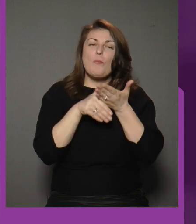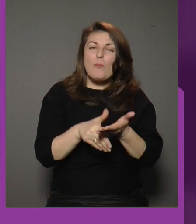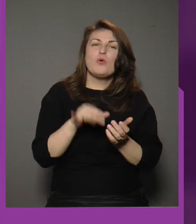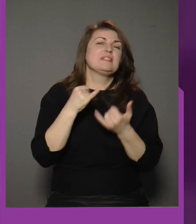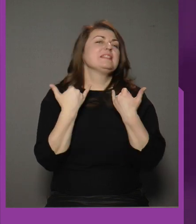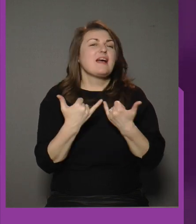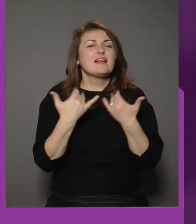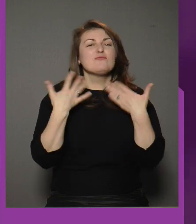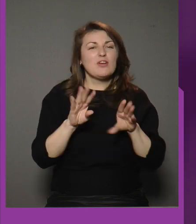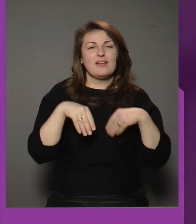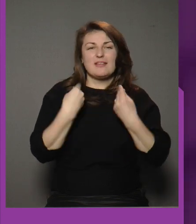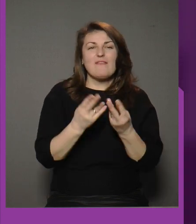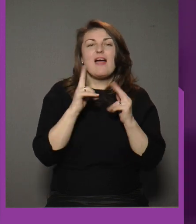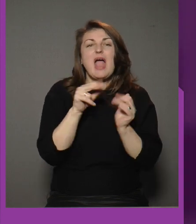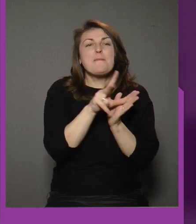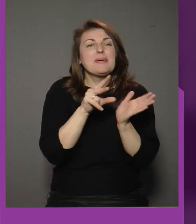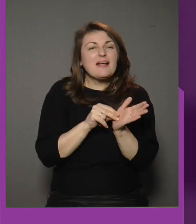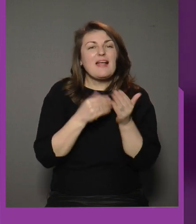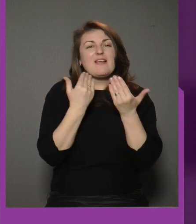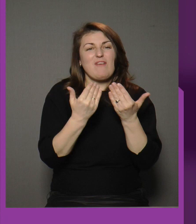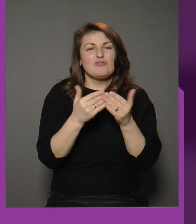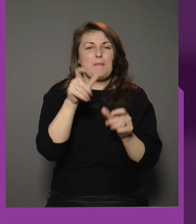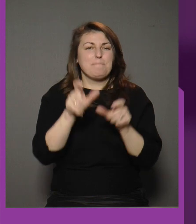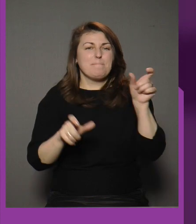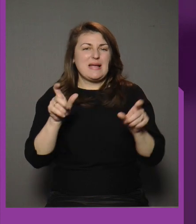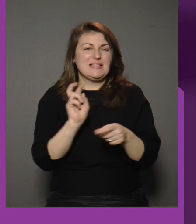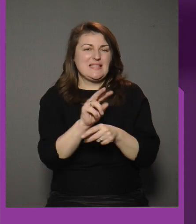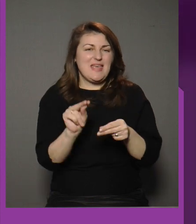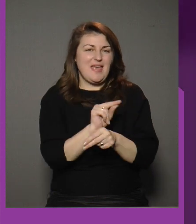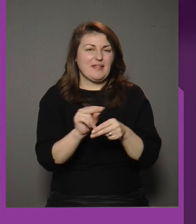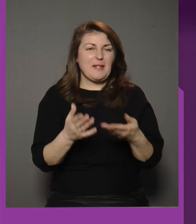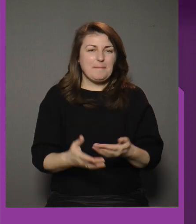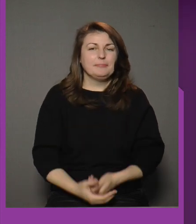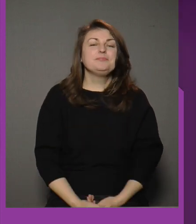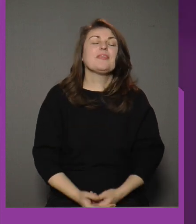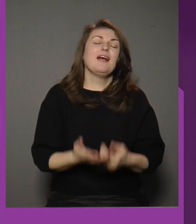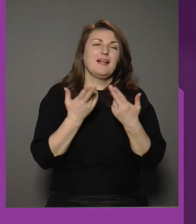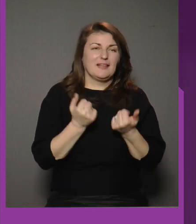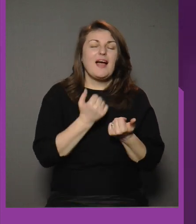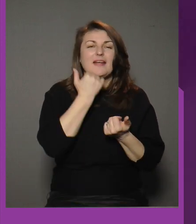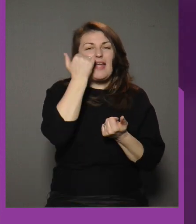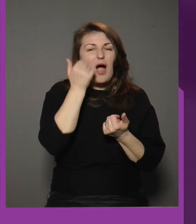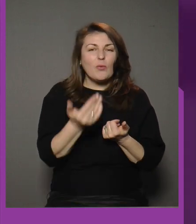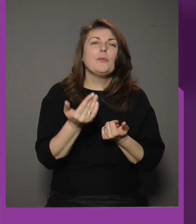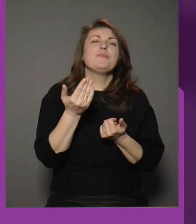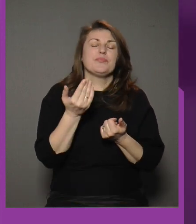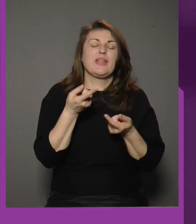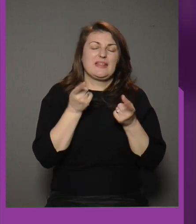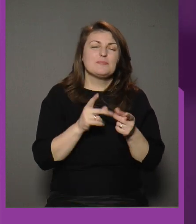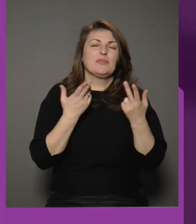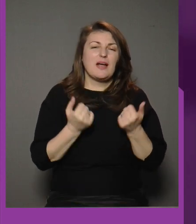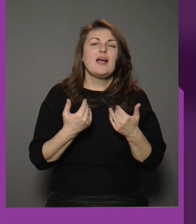зараз вже давав як приклад вашим пацієнтам. Так, дякую. Насправді, так.